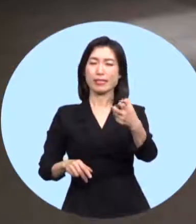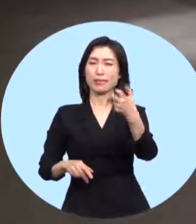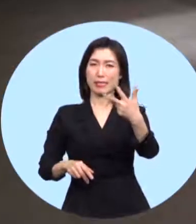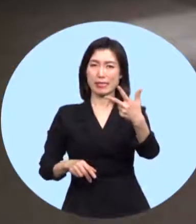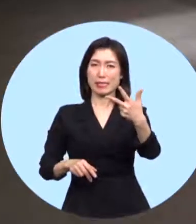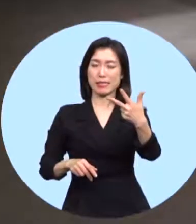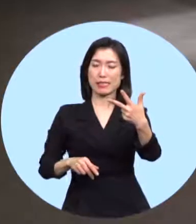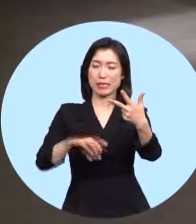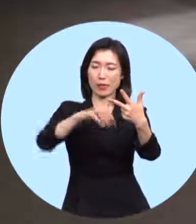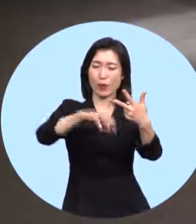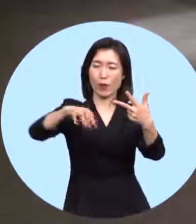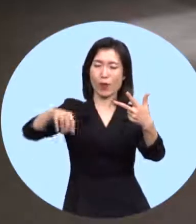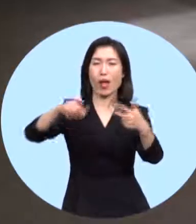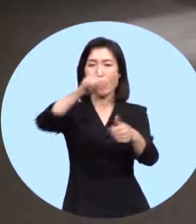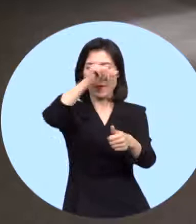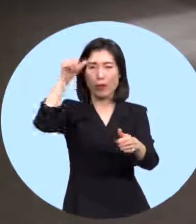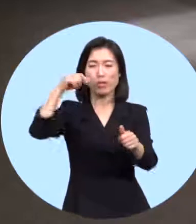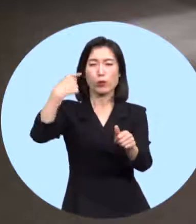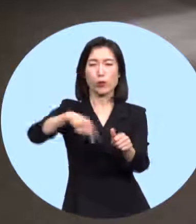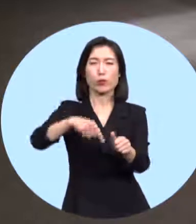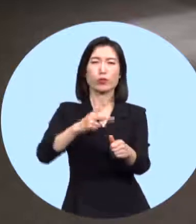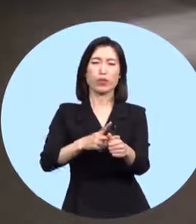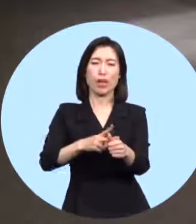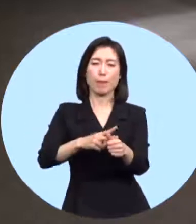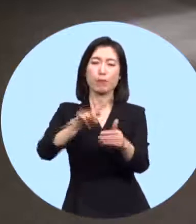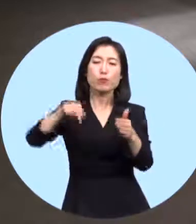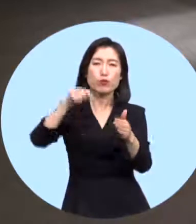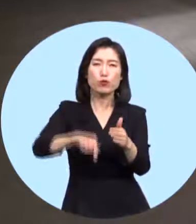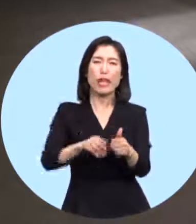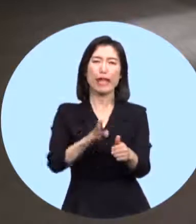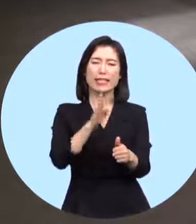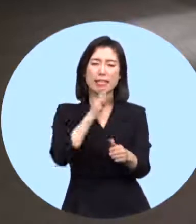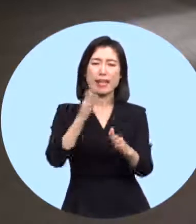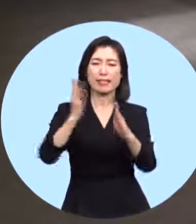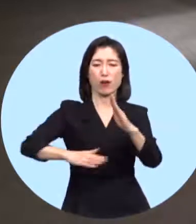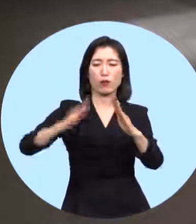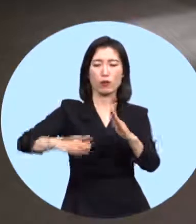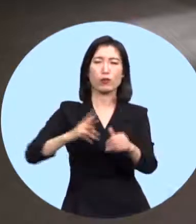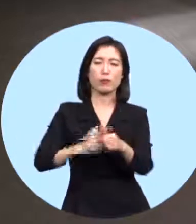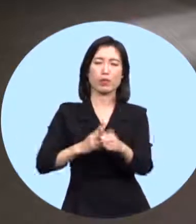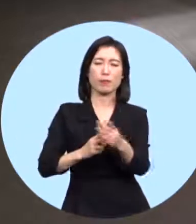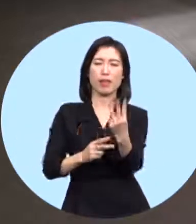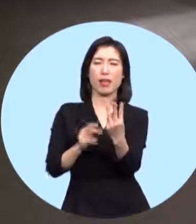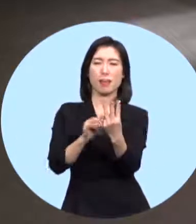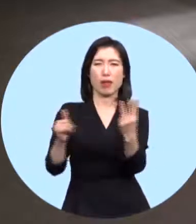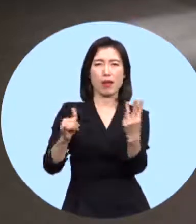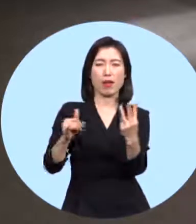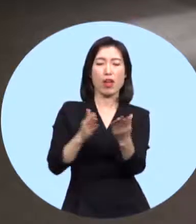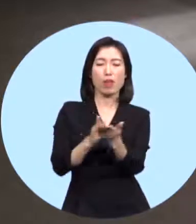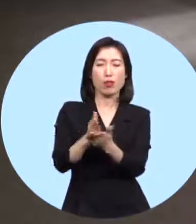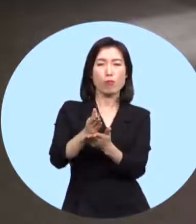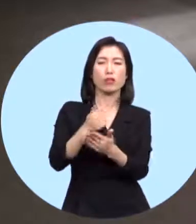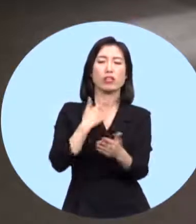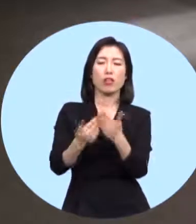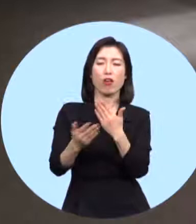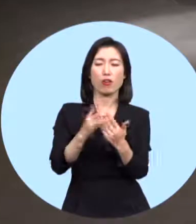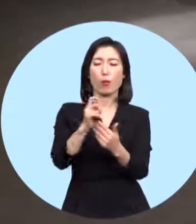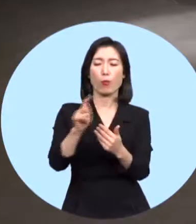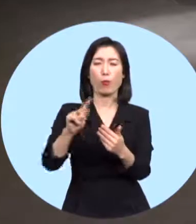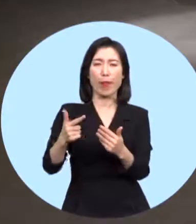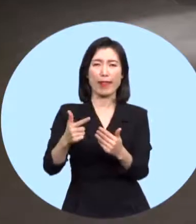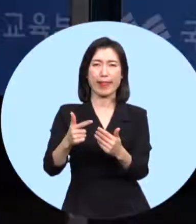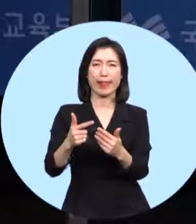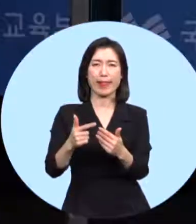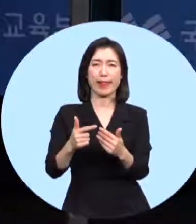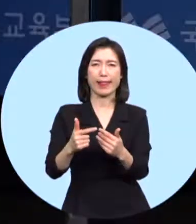학습 도시의 평생교육사 중에 3명만 임기를 보장받는 전문 경력관으로 근무를 하고